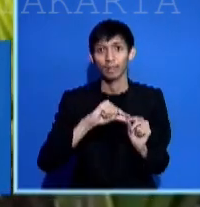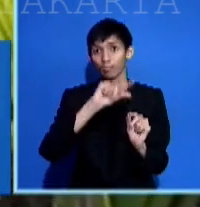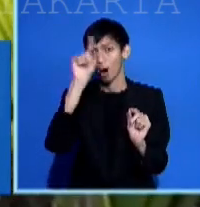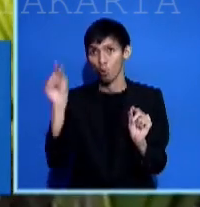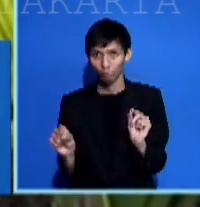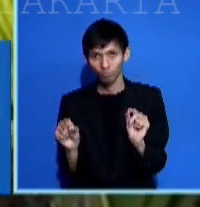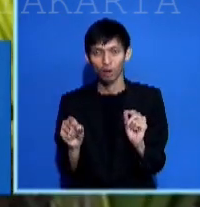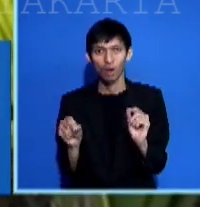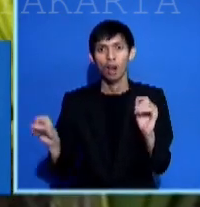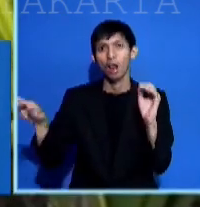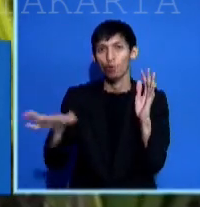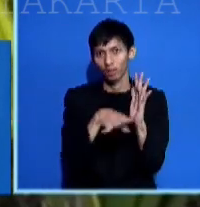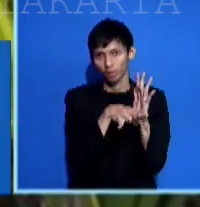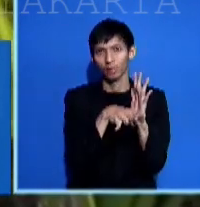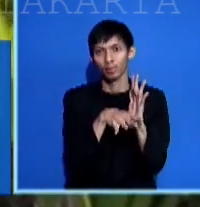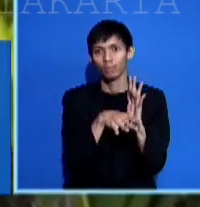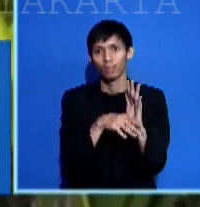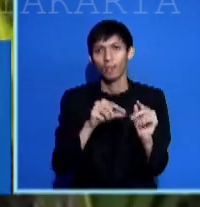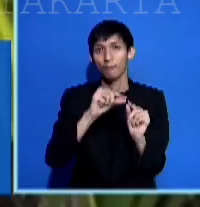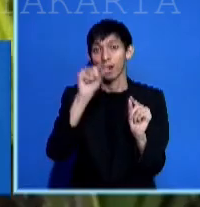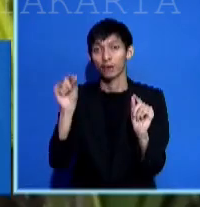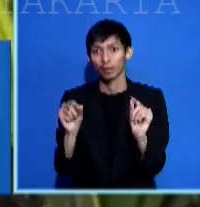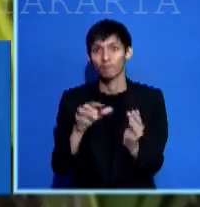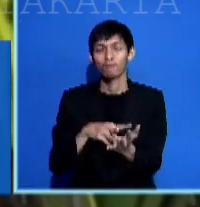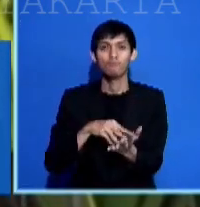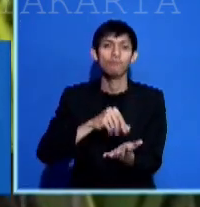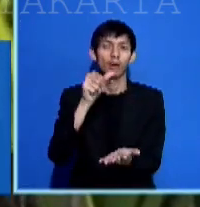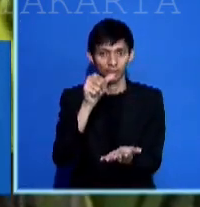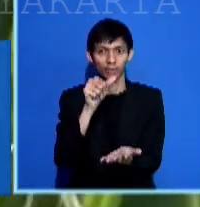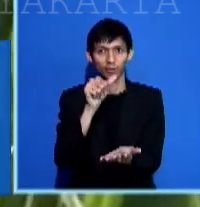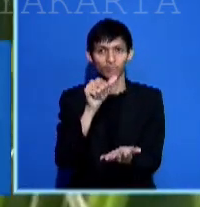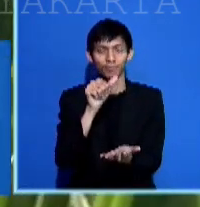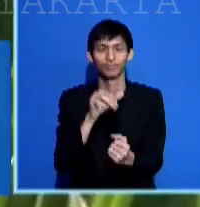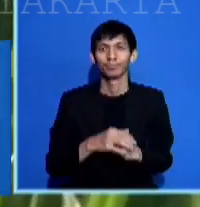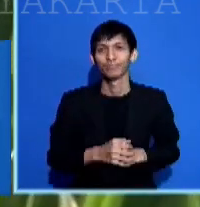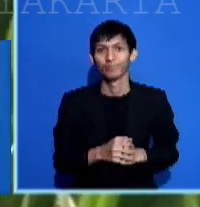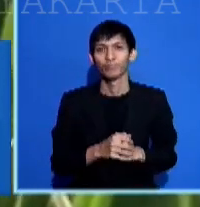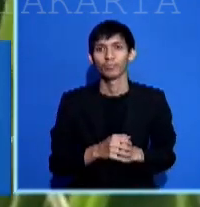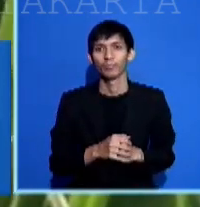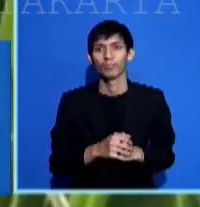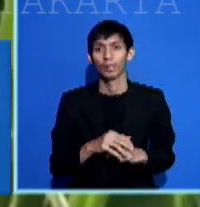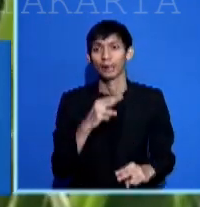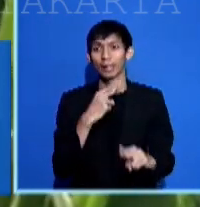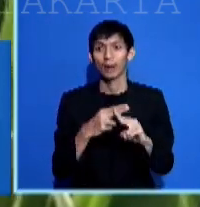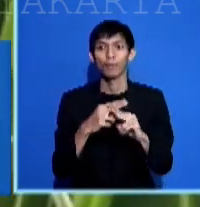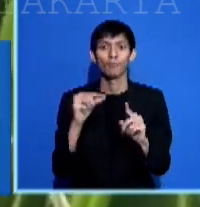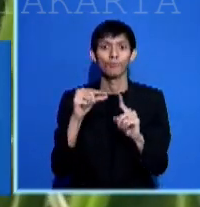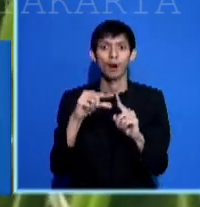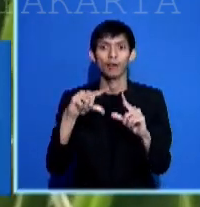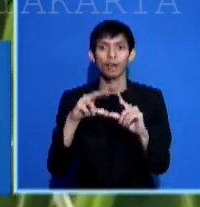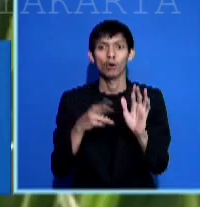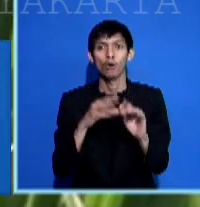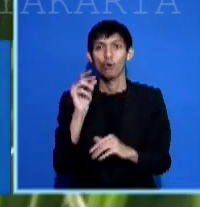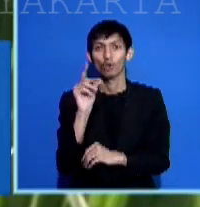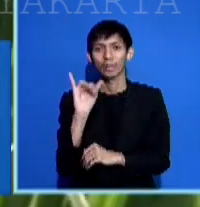pandan pasir pandan Duri tanman ingkang gadah Nami latin pandanaus OD River menika